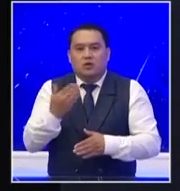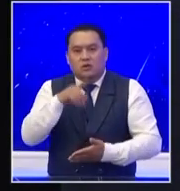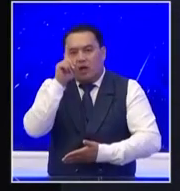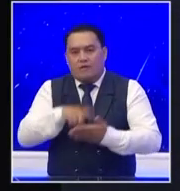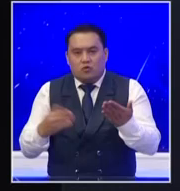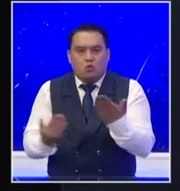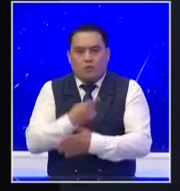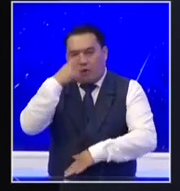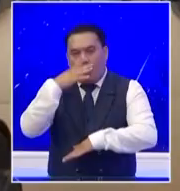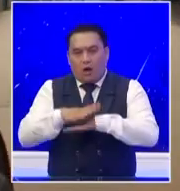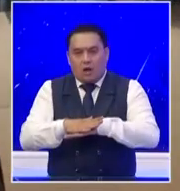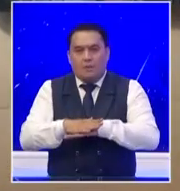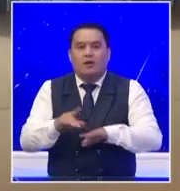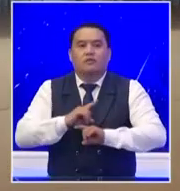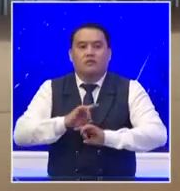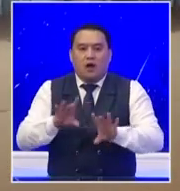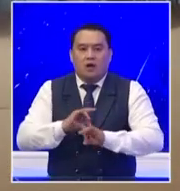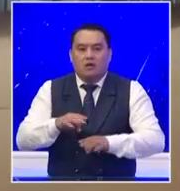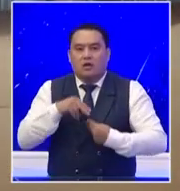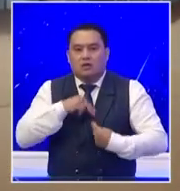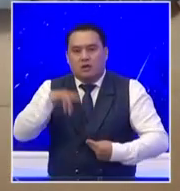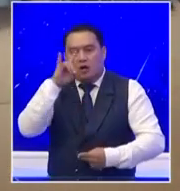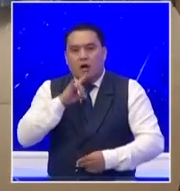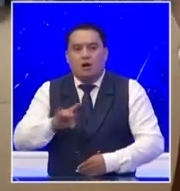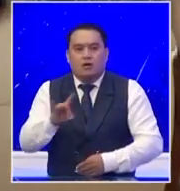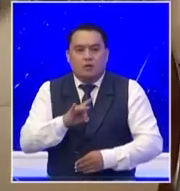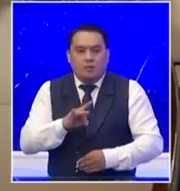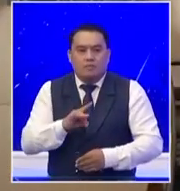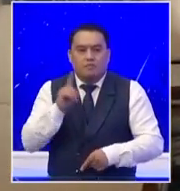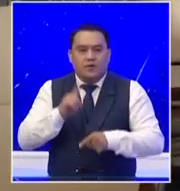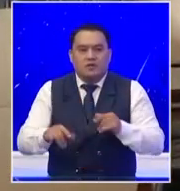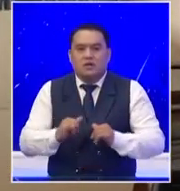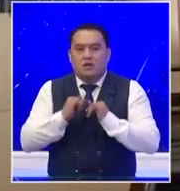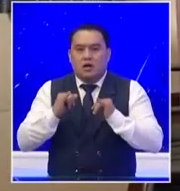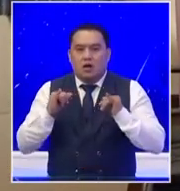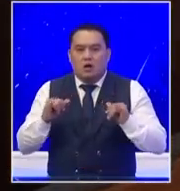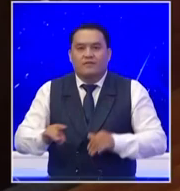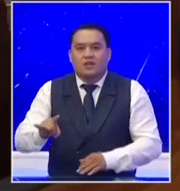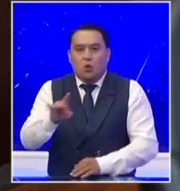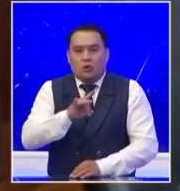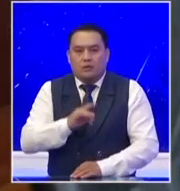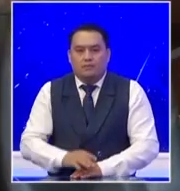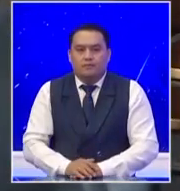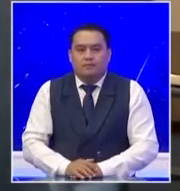доверия новому акиму, подчеркнув, Ембекши Казахский край – один из самых быстро развивающихся в регионе.